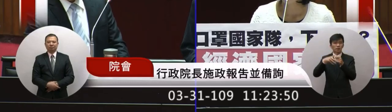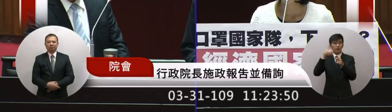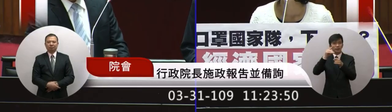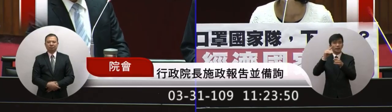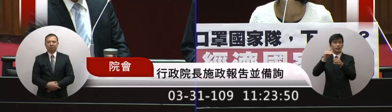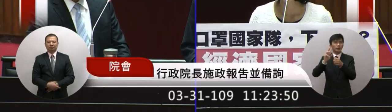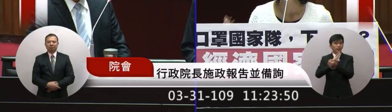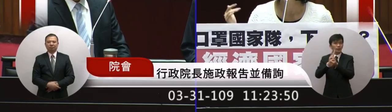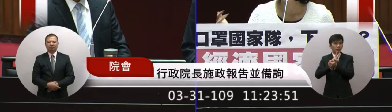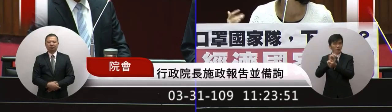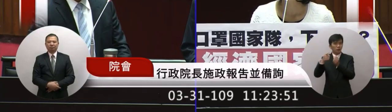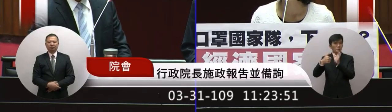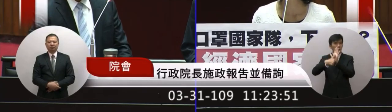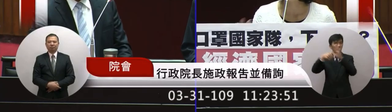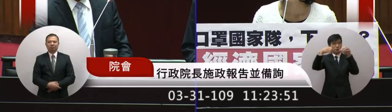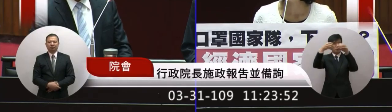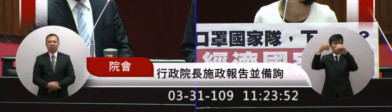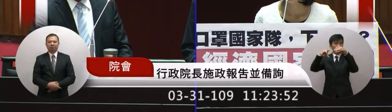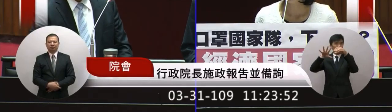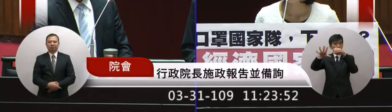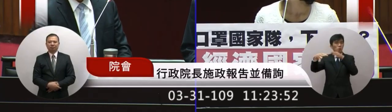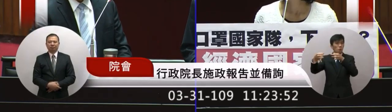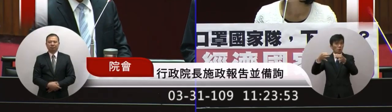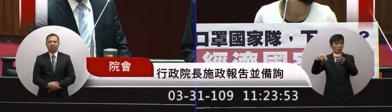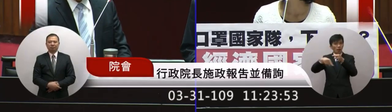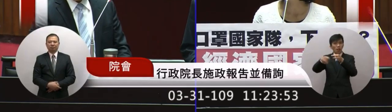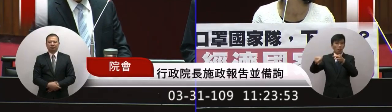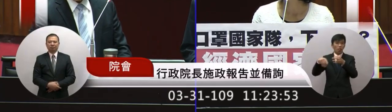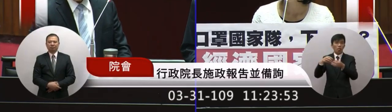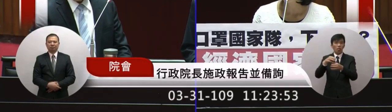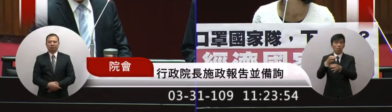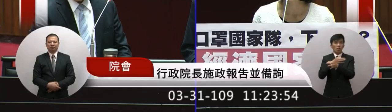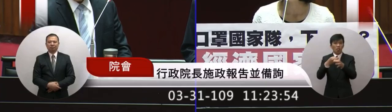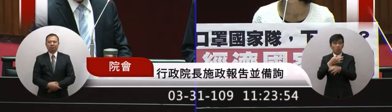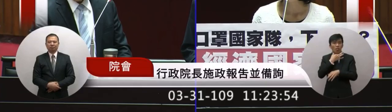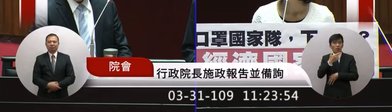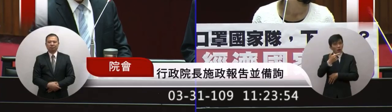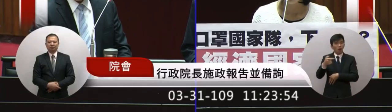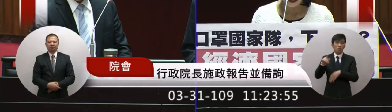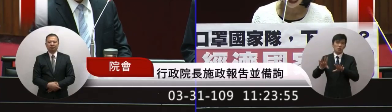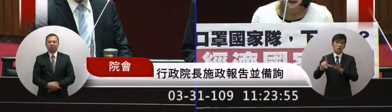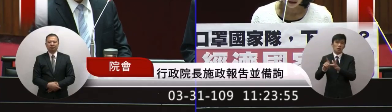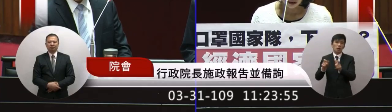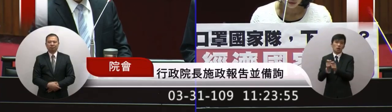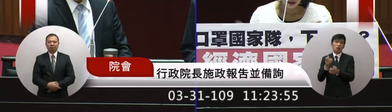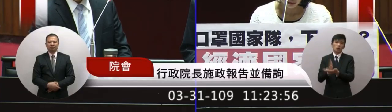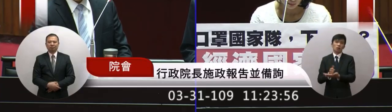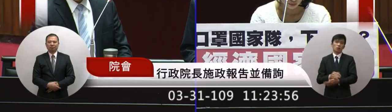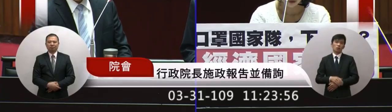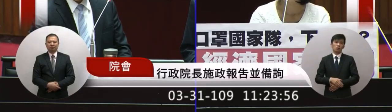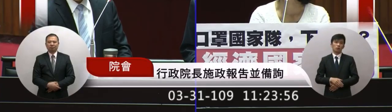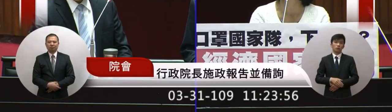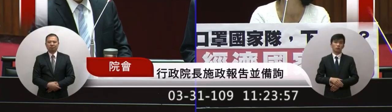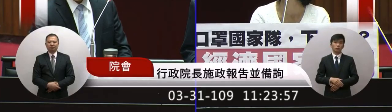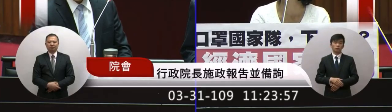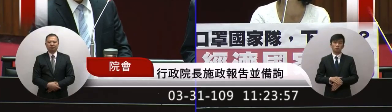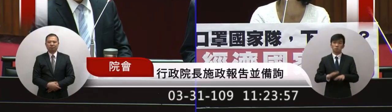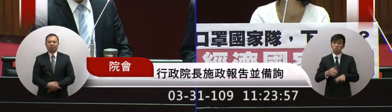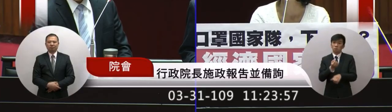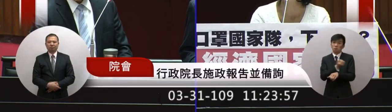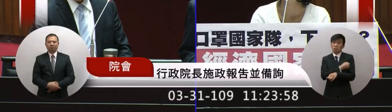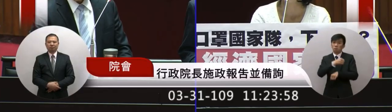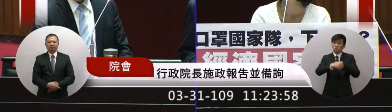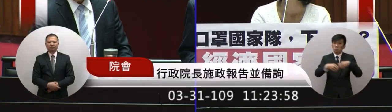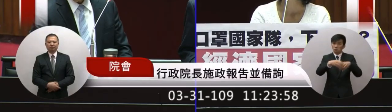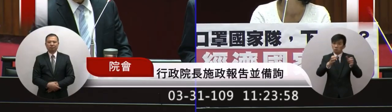名的星级的餐厅，都觉得它的经营有困难，希望能够休息一下。所以我们来看到是根据劳动部所提供的这样的